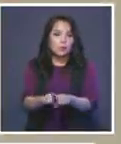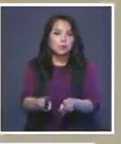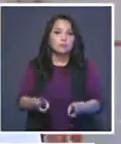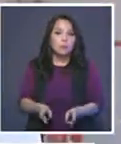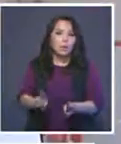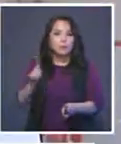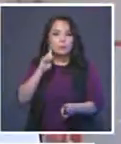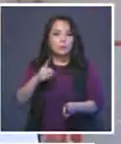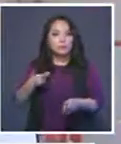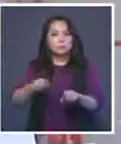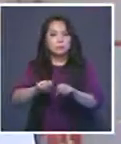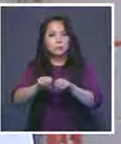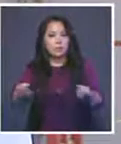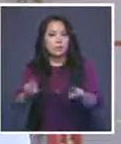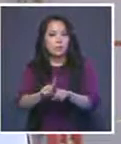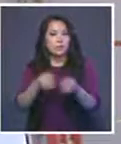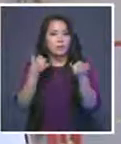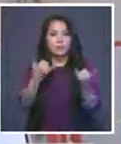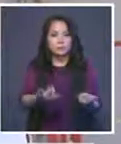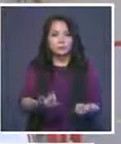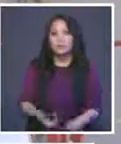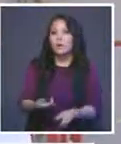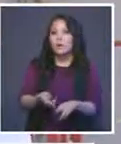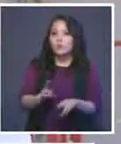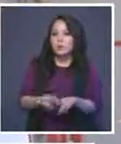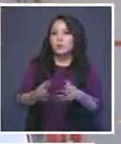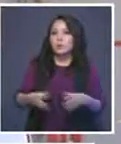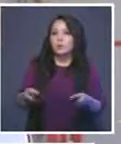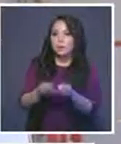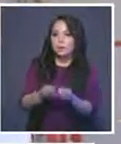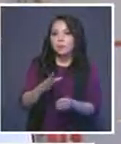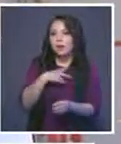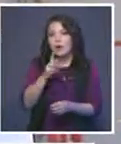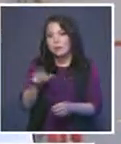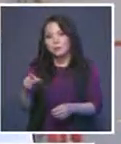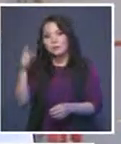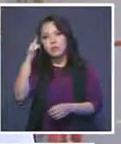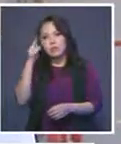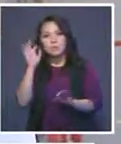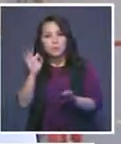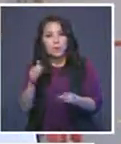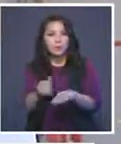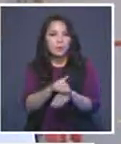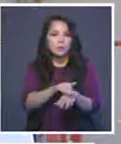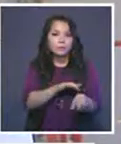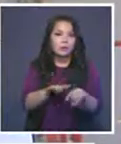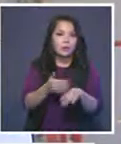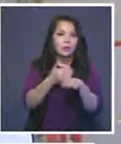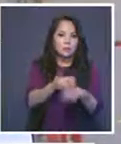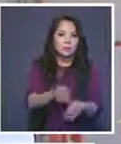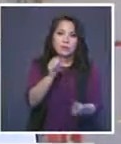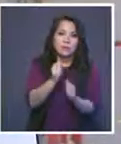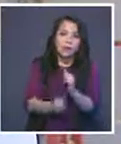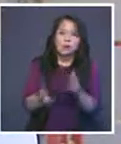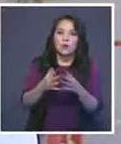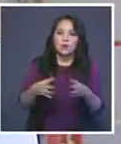қосылған. Осы бүгінгі мына өздеріңіз шақырғанымыз себебі де адамдардың жүрегіне ой салса, бұндай жағдай төмен әр